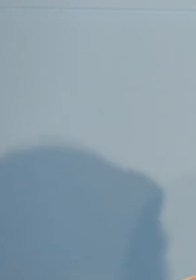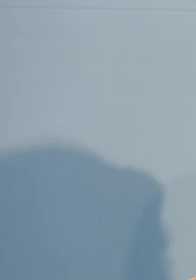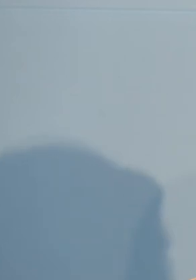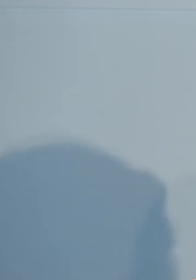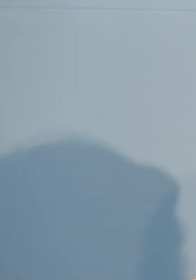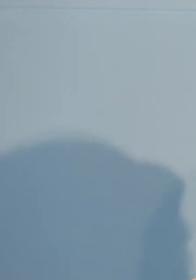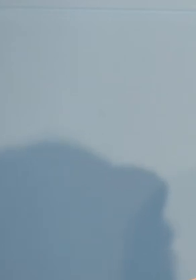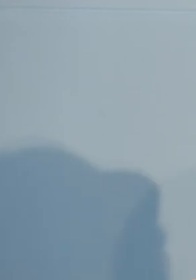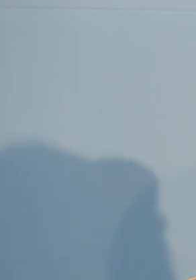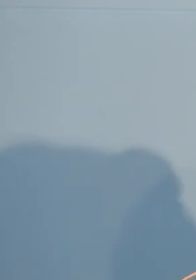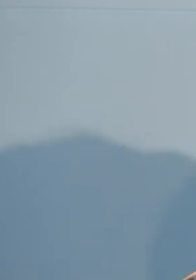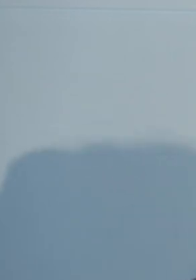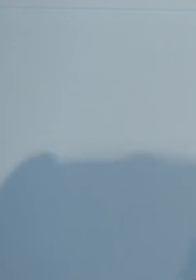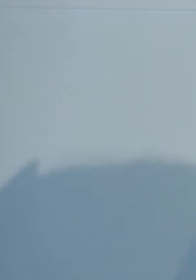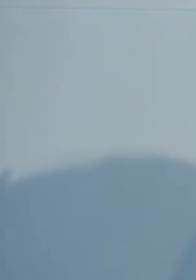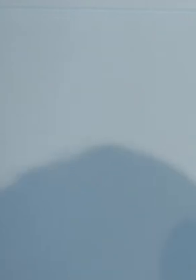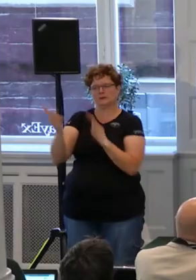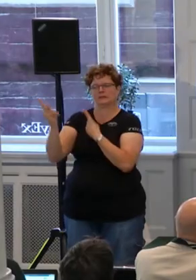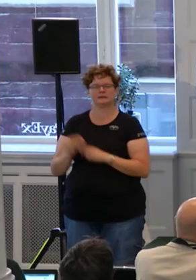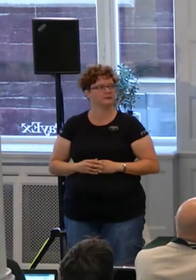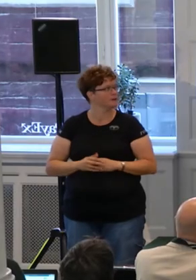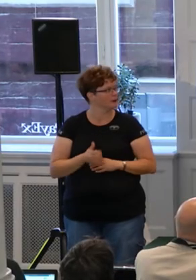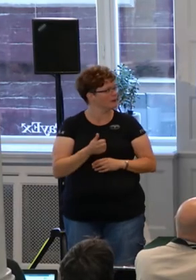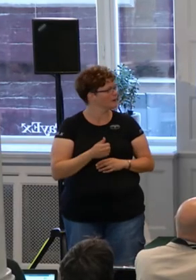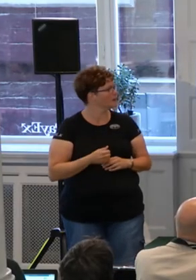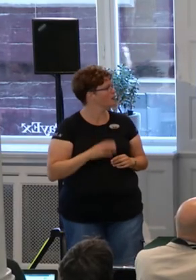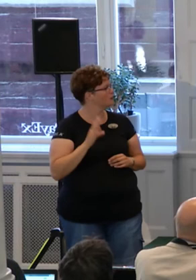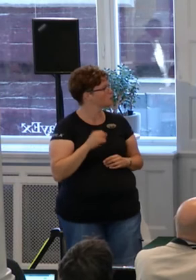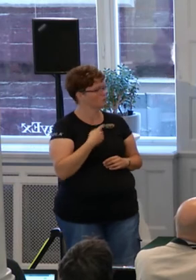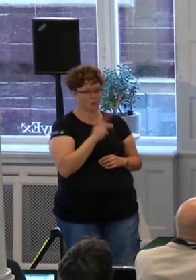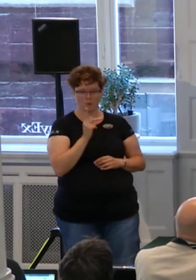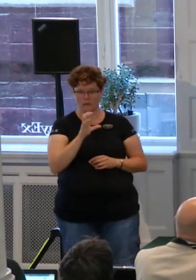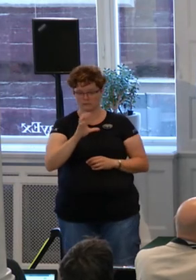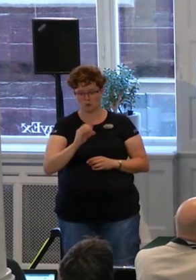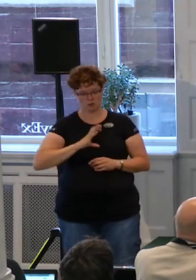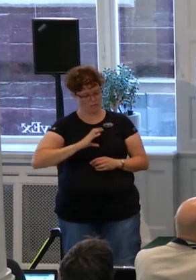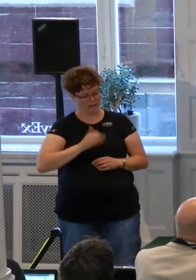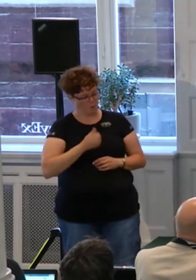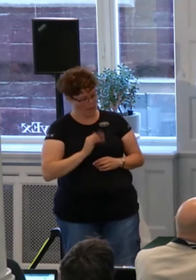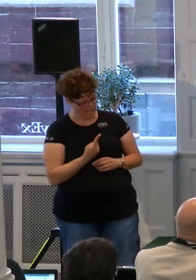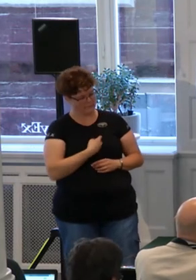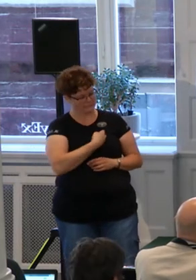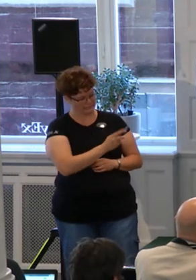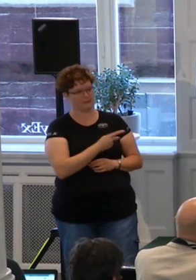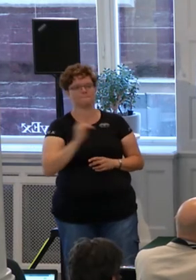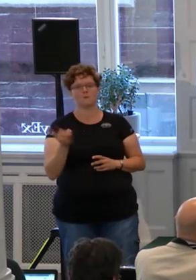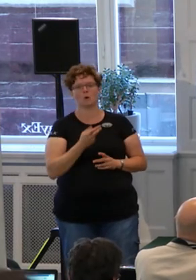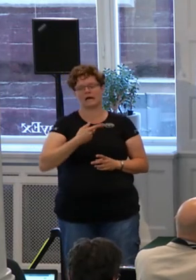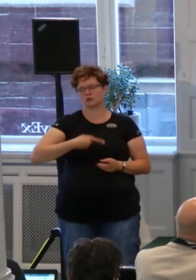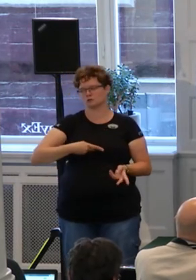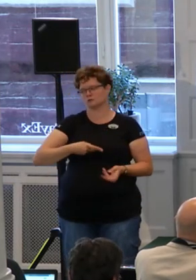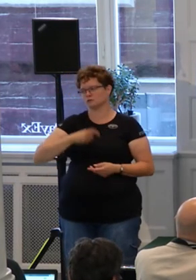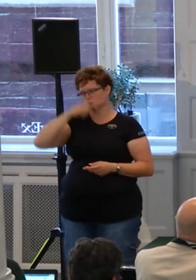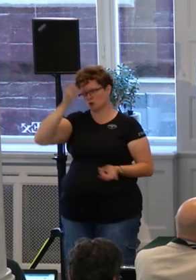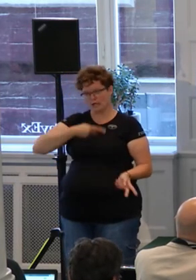där kan vi ju naturligtvis lära och göra lika. Boel Godner, KSO i Södertälje. Jag skulle säga att ni är båda två socialdemokrater, om inget